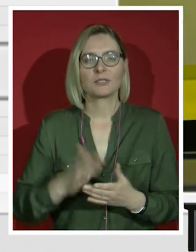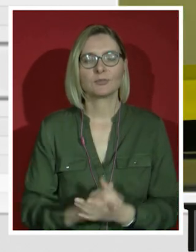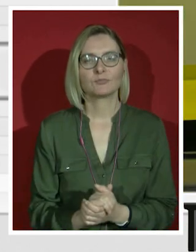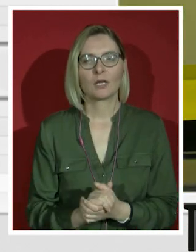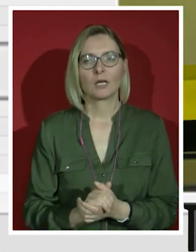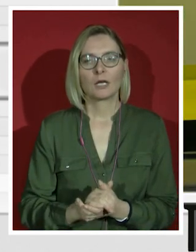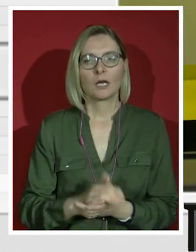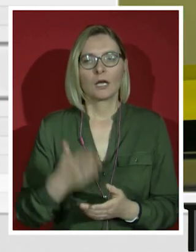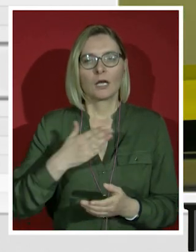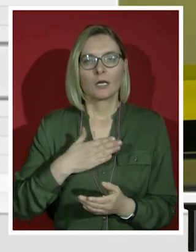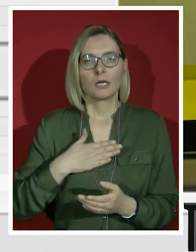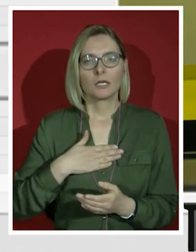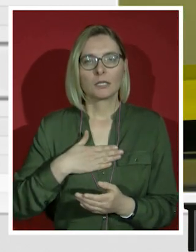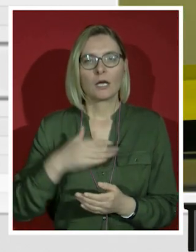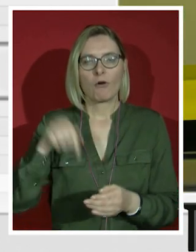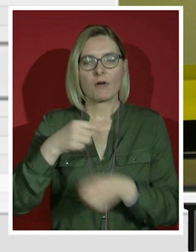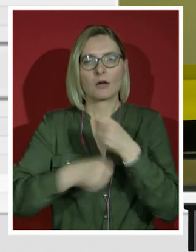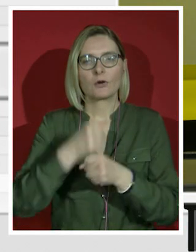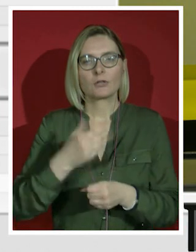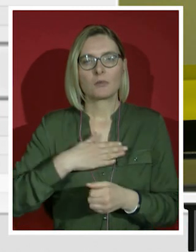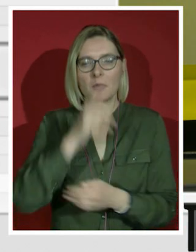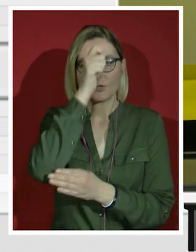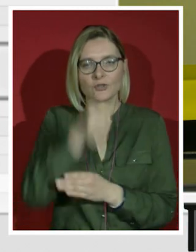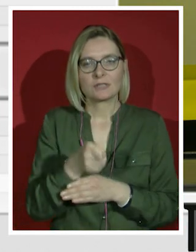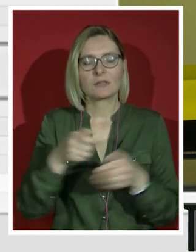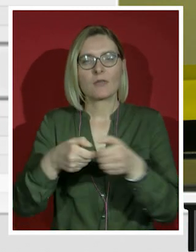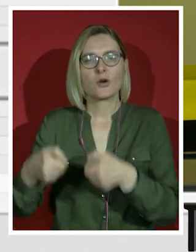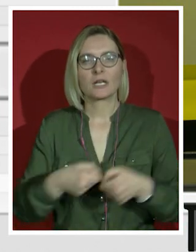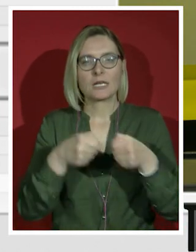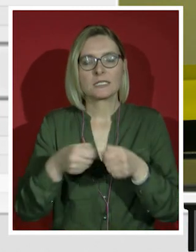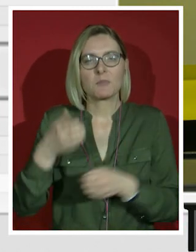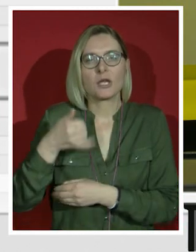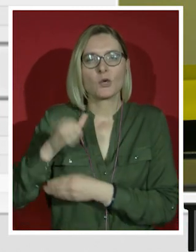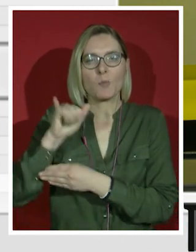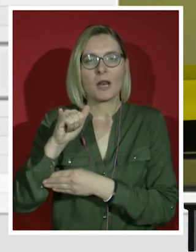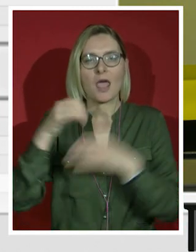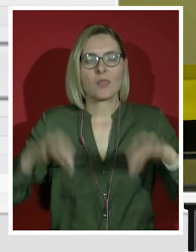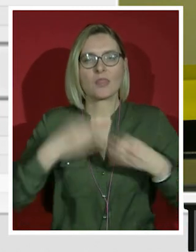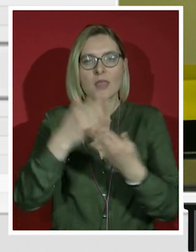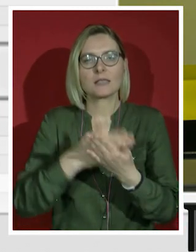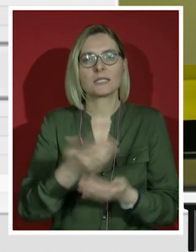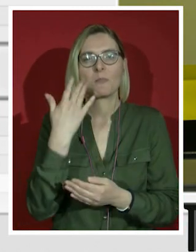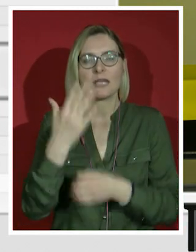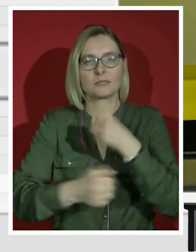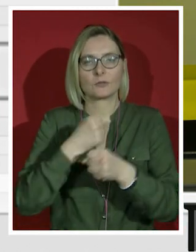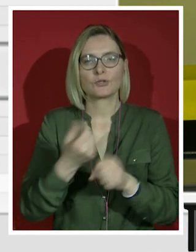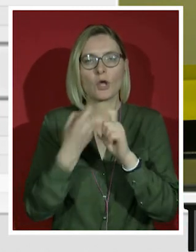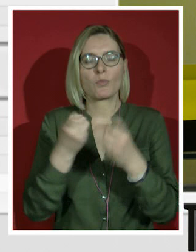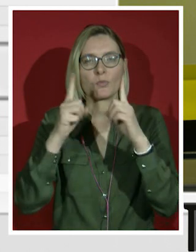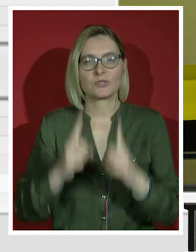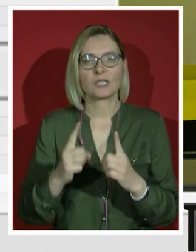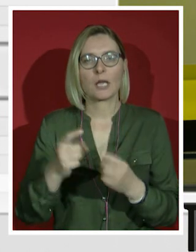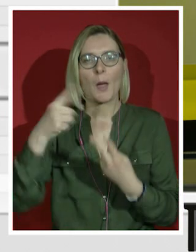како управен одбор оваа година имаме честа да организираме јубилеен настан, 50 годишнината од постоењето